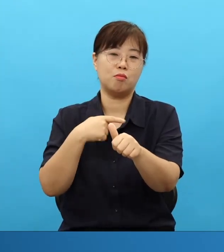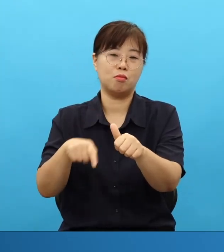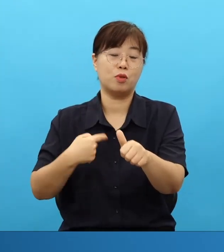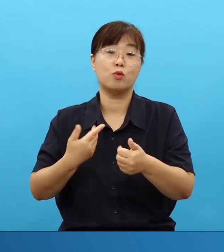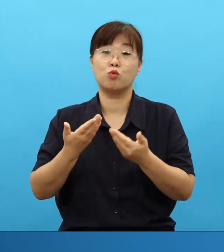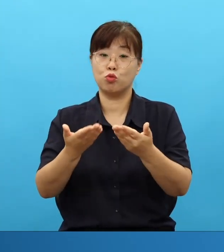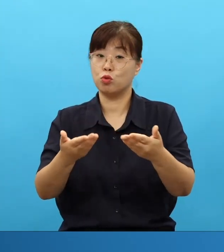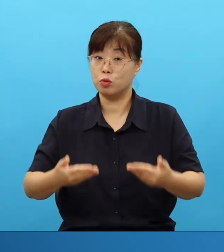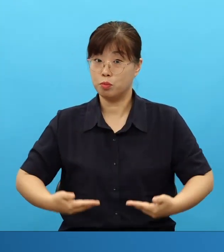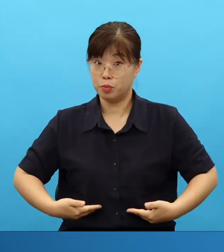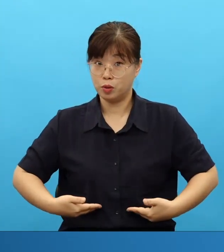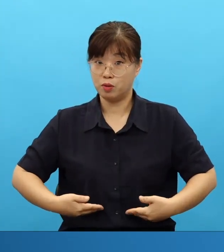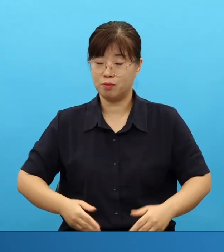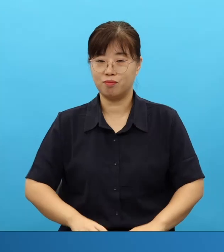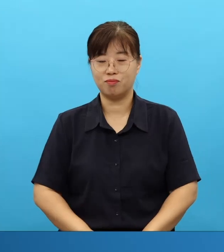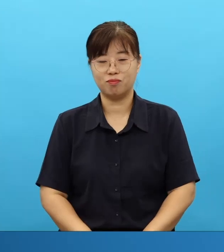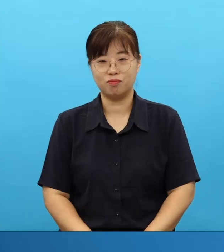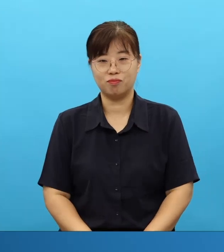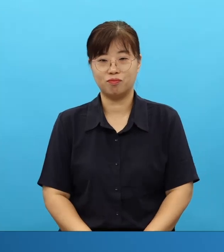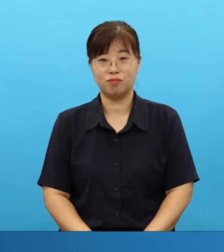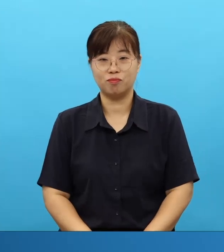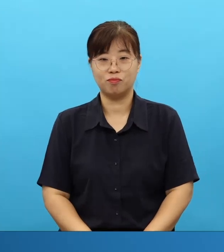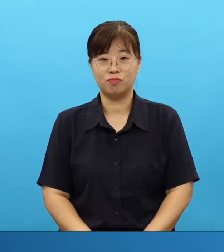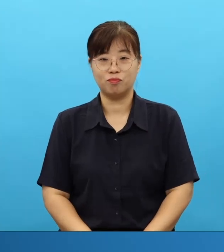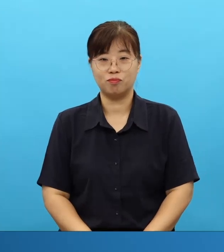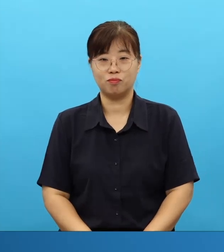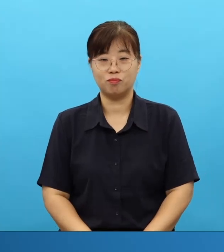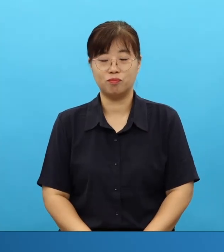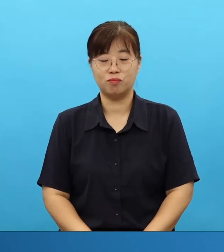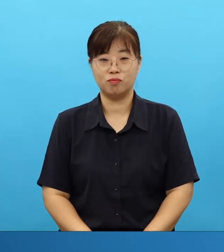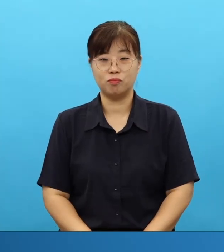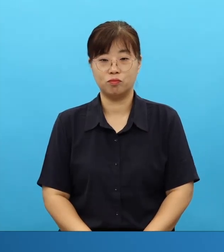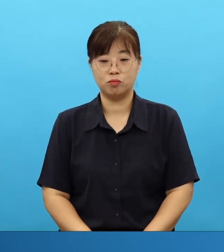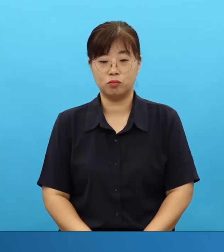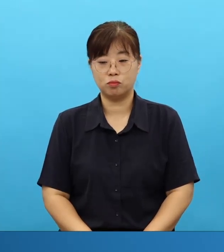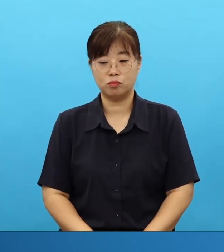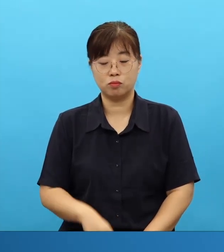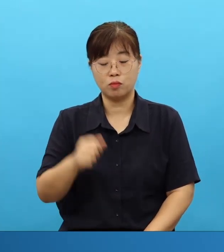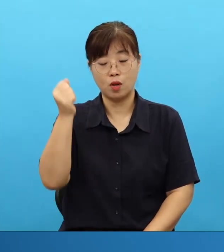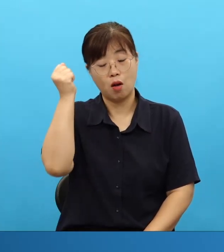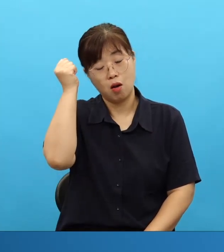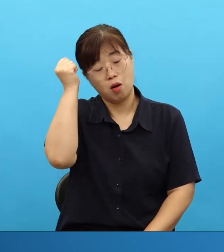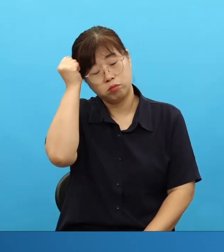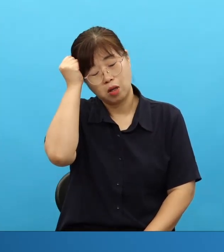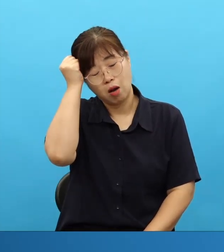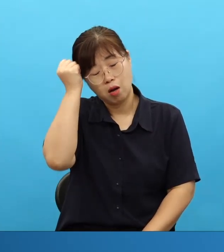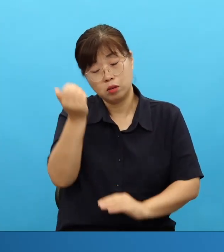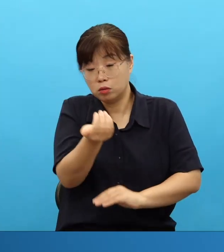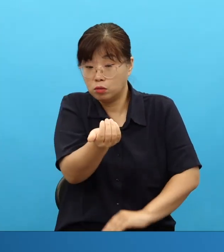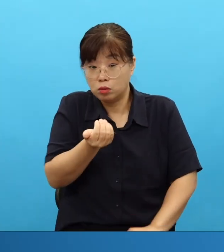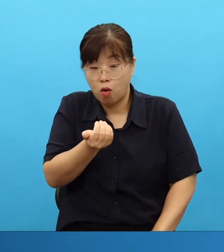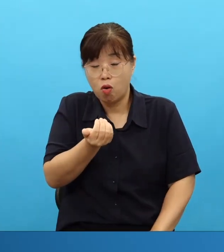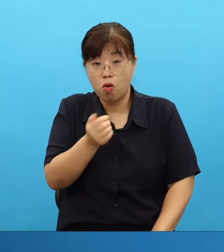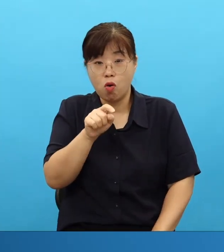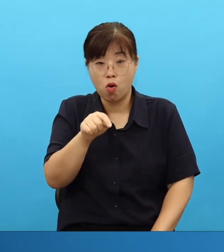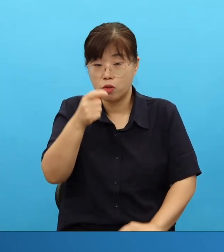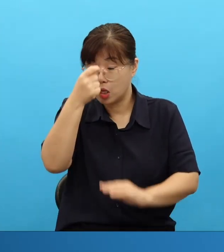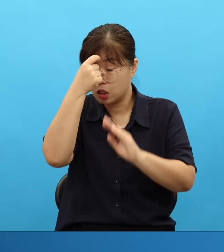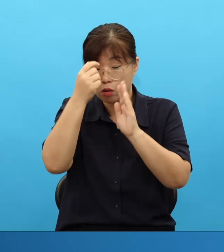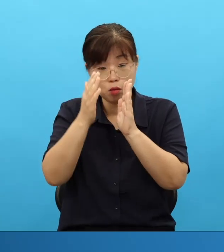그래이 부분을 모르면 여러분 나이 들어가는 사람들은이 기도 모르면